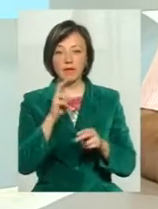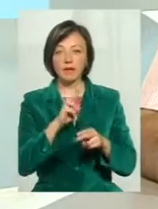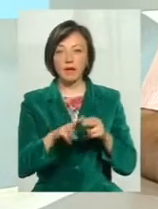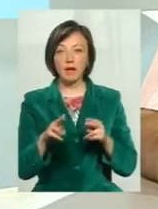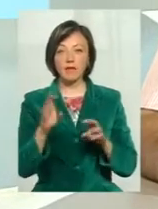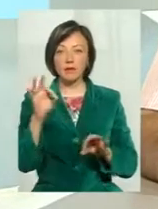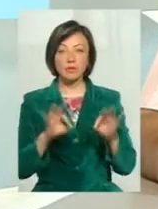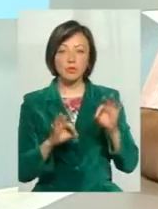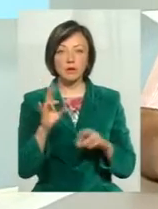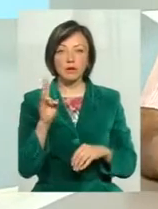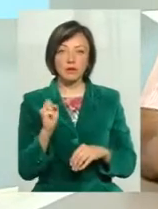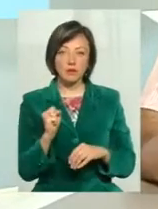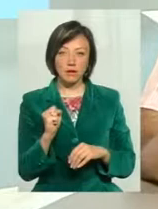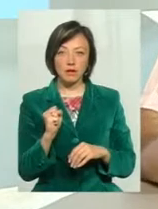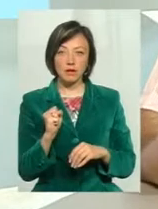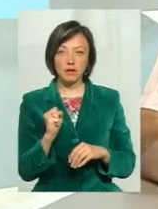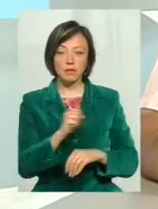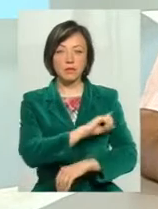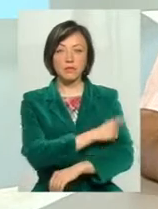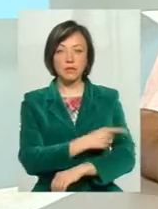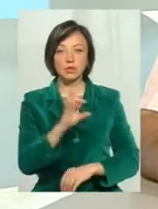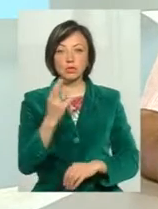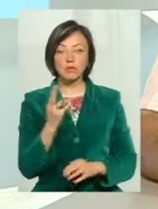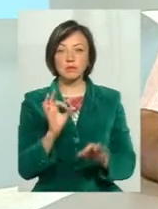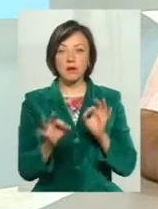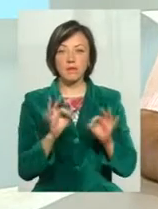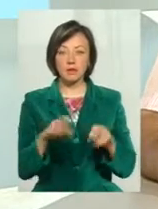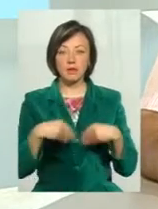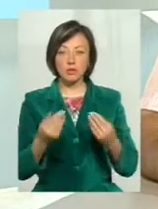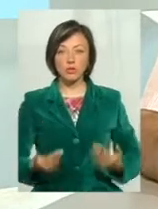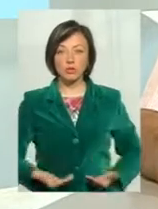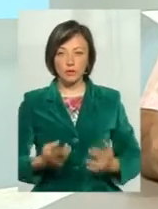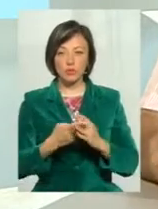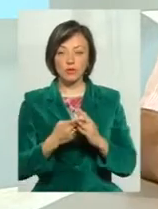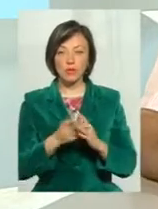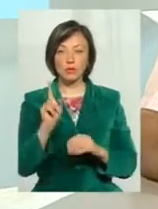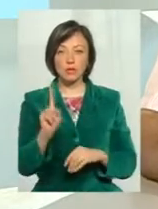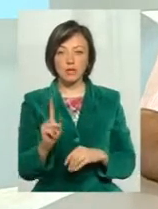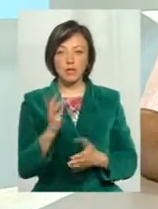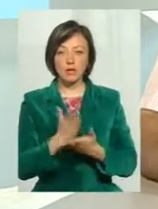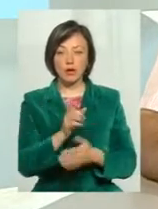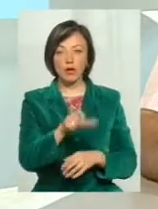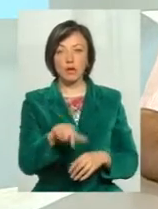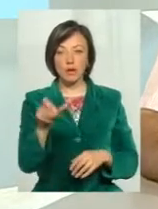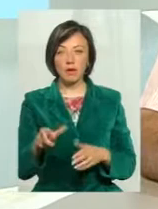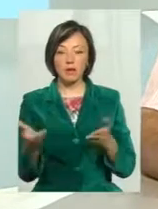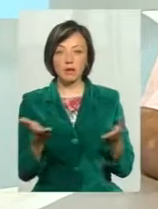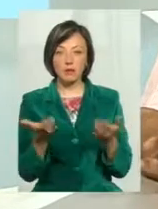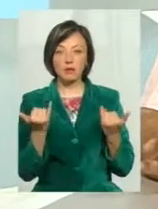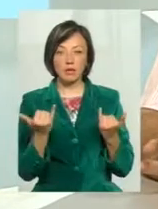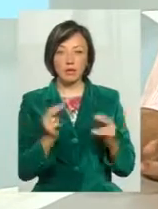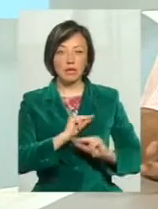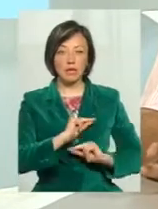відсотків, а все-таки на підсиленні соціальної справедливості при наданні житлових субсидій. Оскільки є громадяни, які сьогодні